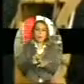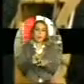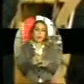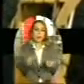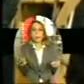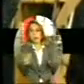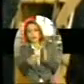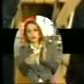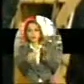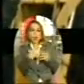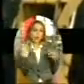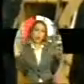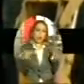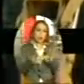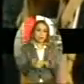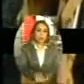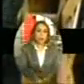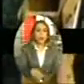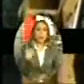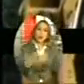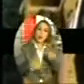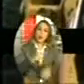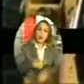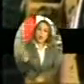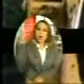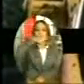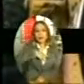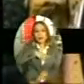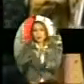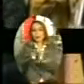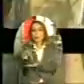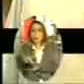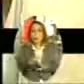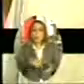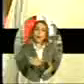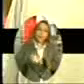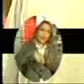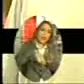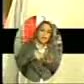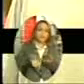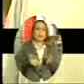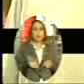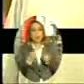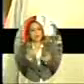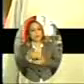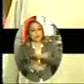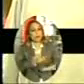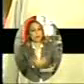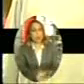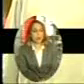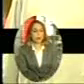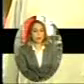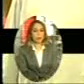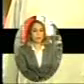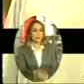עד שנוצרה אצלנו תמונת מצב. והיינו יכולים להוציא צוותים על מנת לתקן כן, את התקלות. כן, ברור. זה כבר אמרת, השאלה, עופר, יכול להיות